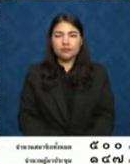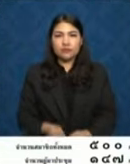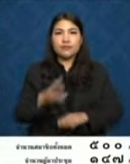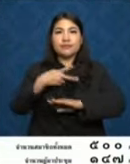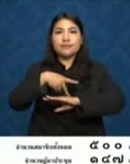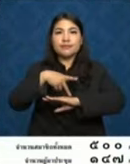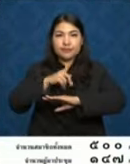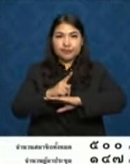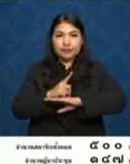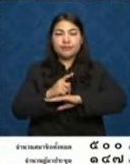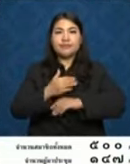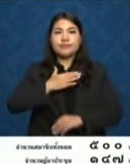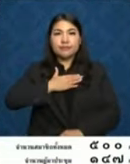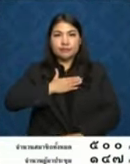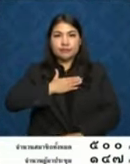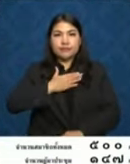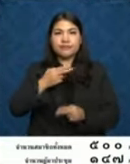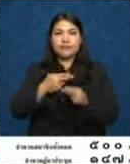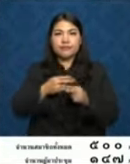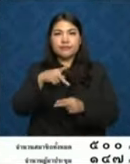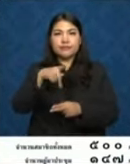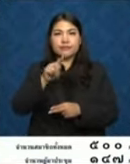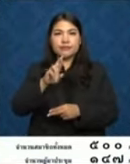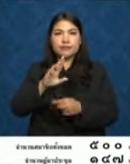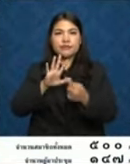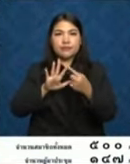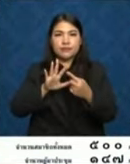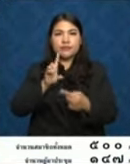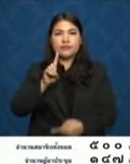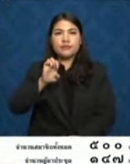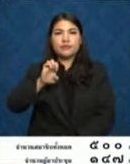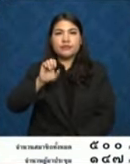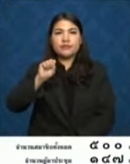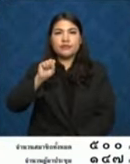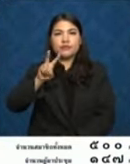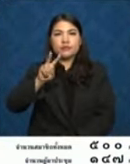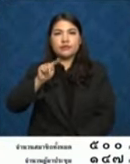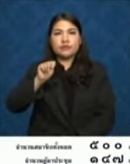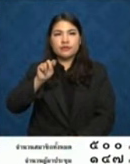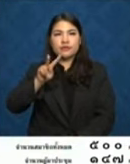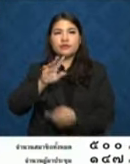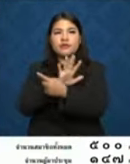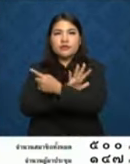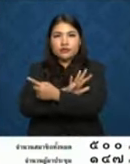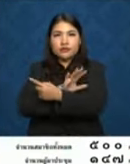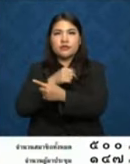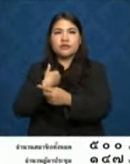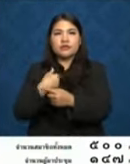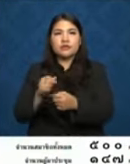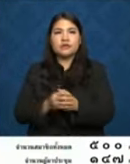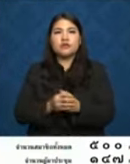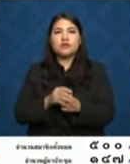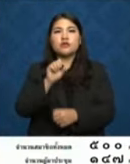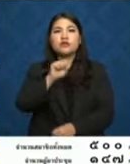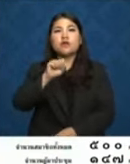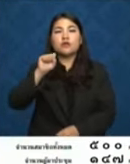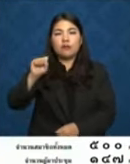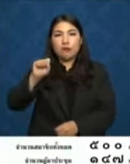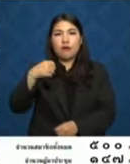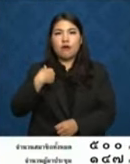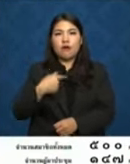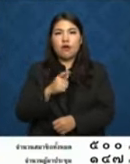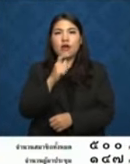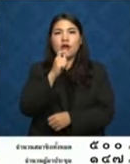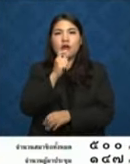ภาที่เคารพกับผมประดิษฐ์สังขจายสมาชิกสภาผู้แทนราษฎรจังหวัดพระนครศรีอยุธยาเขตเลือกตั้งที่